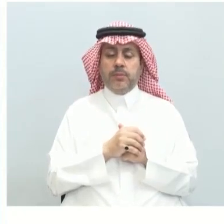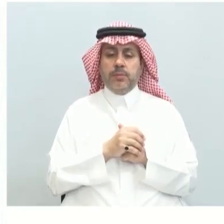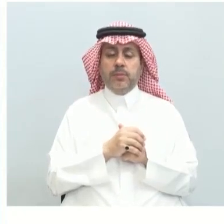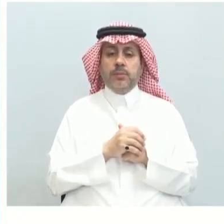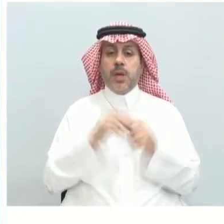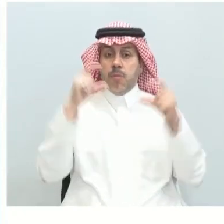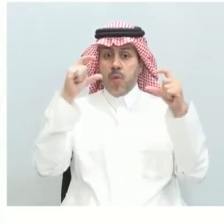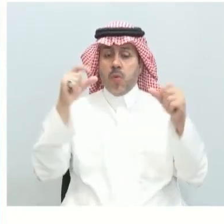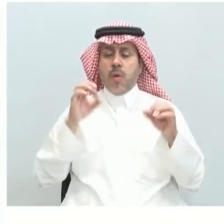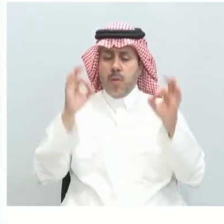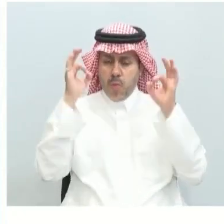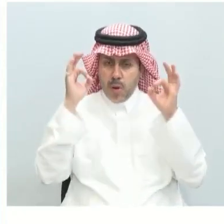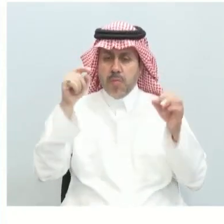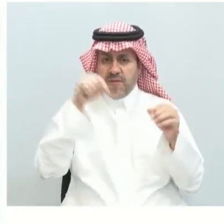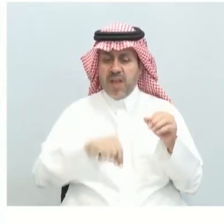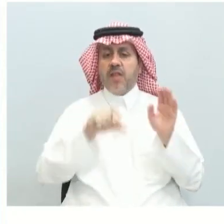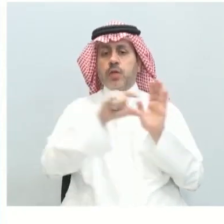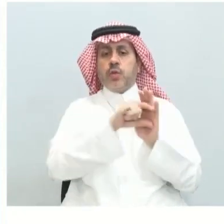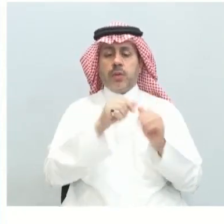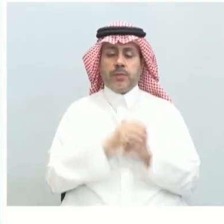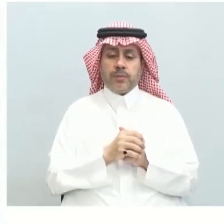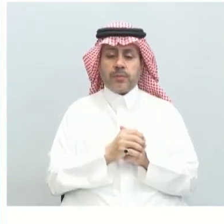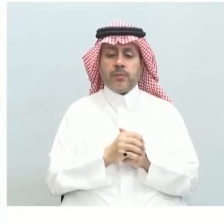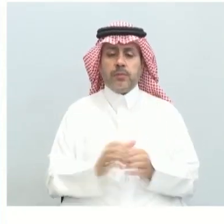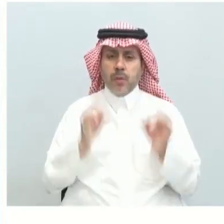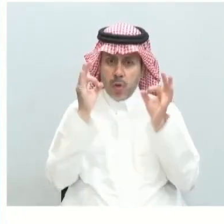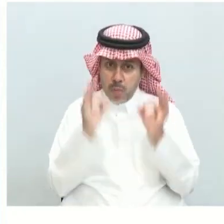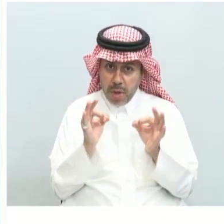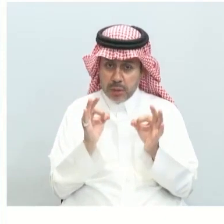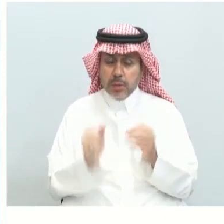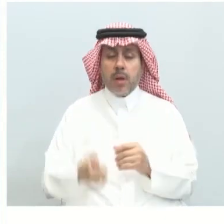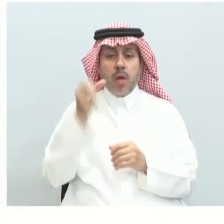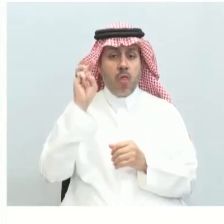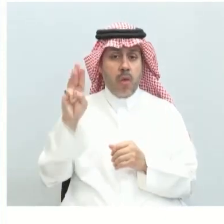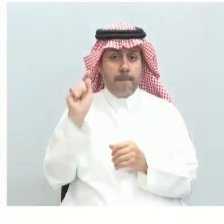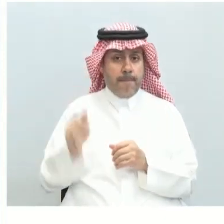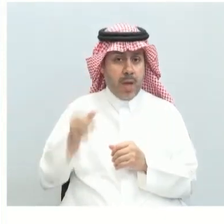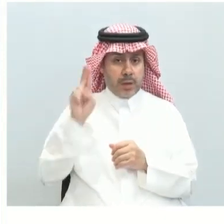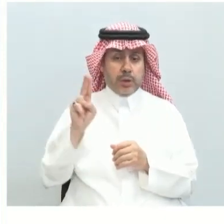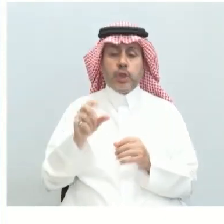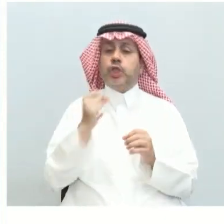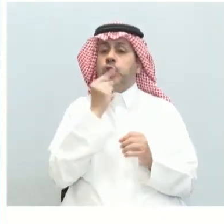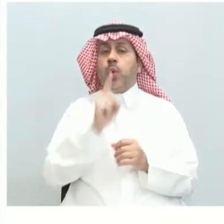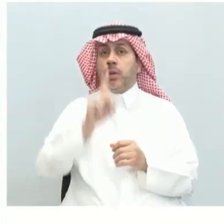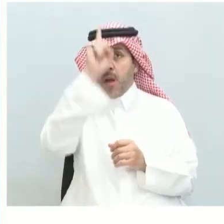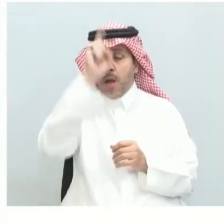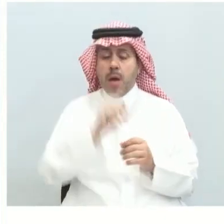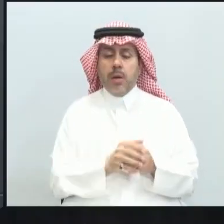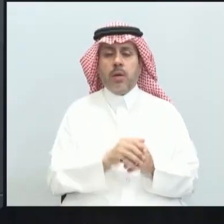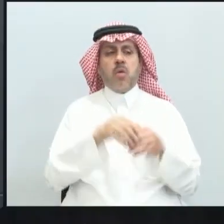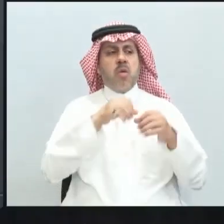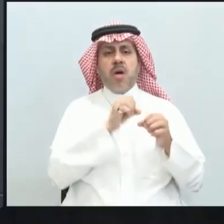مع هذا الموضوع الابرز في هذه السوره وهو اثبات التوحيد لله وهدم الشرك هذه الصوره